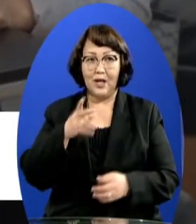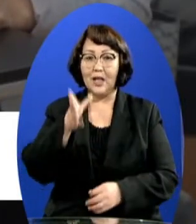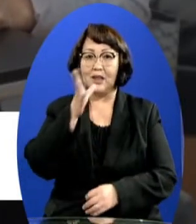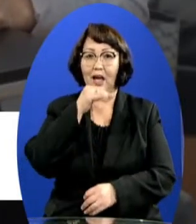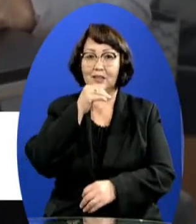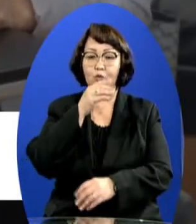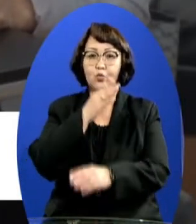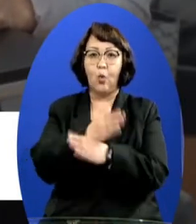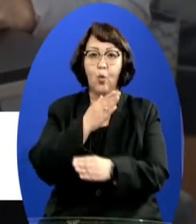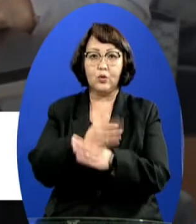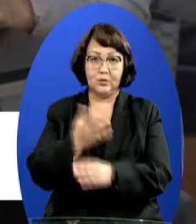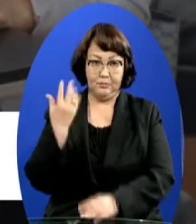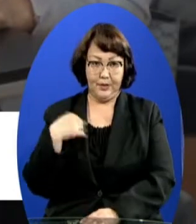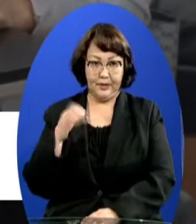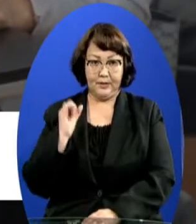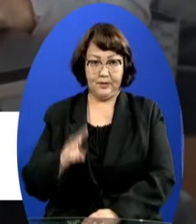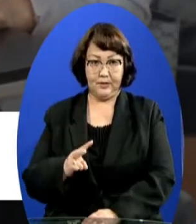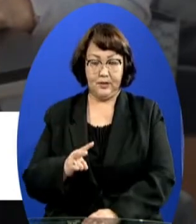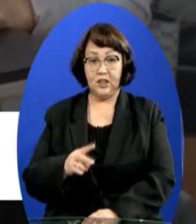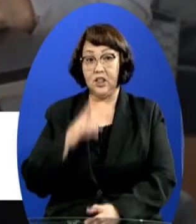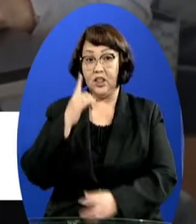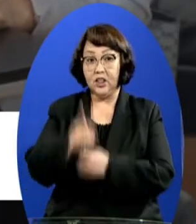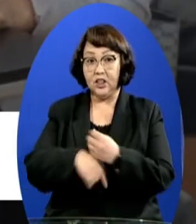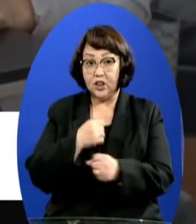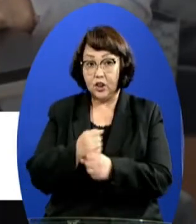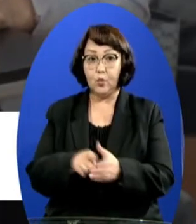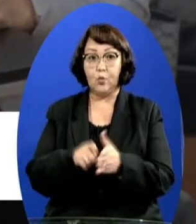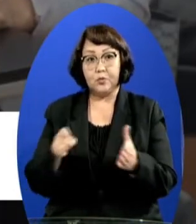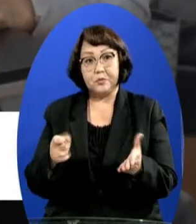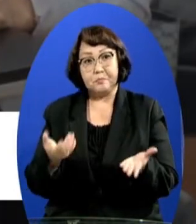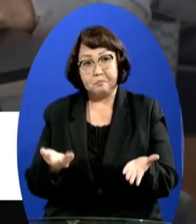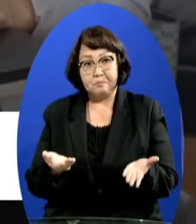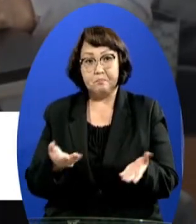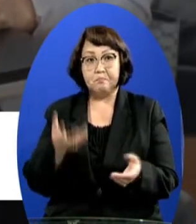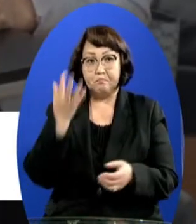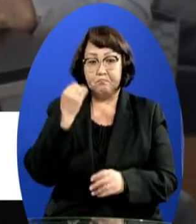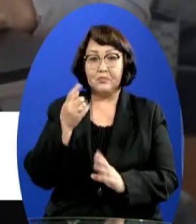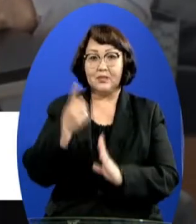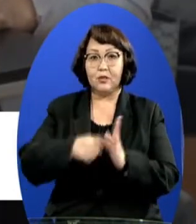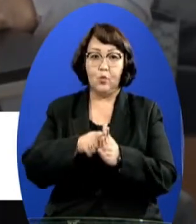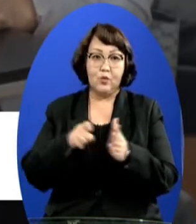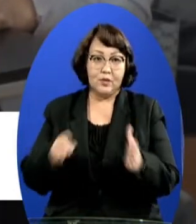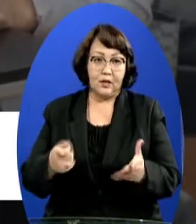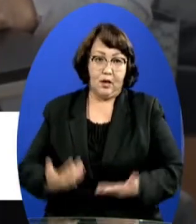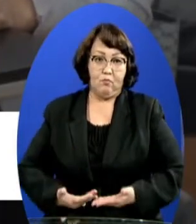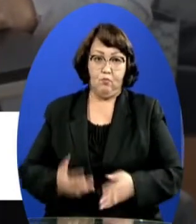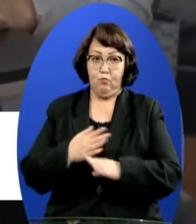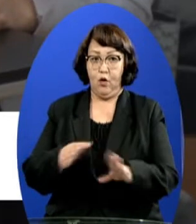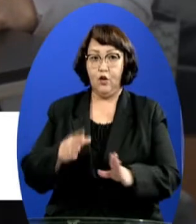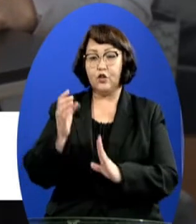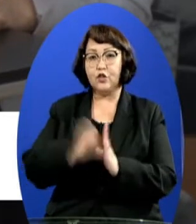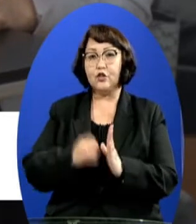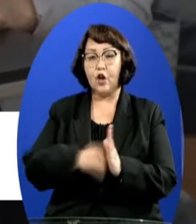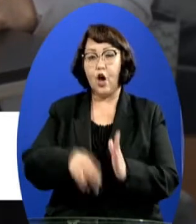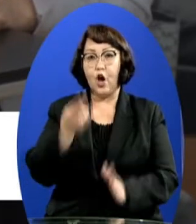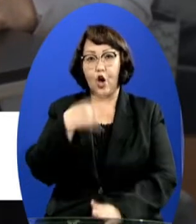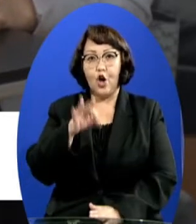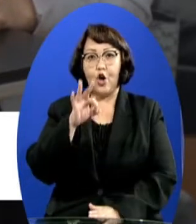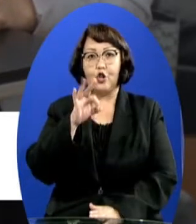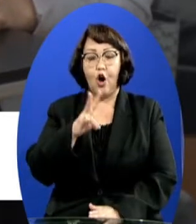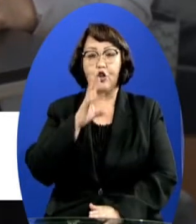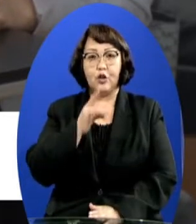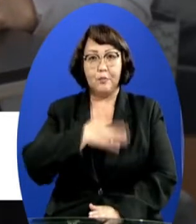байсан. Тэгээ ер нь нэг жилийн нас байна уу эсвэл нэг хэдэн сарын нас байсан. Тэрийн донор олдож